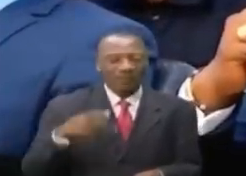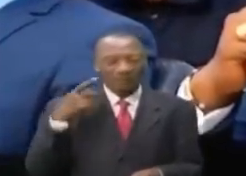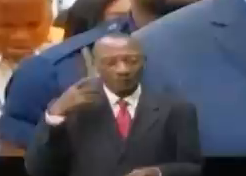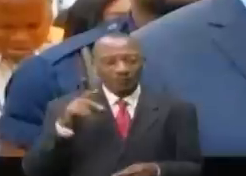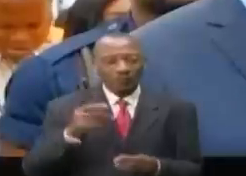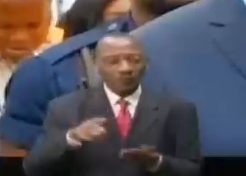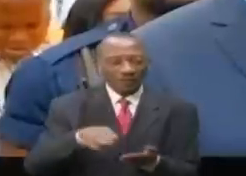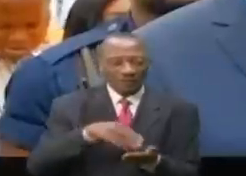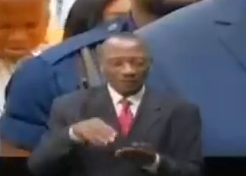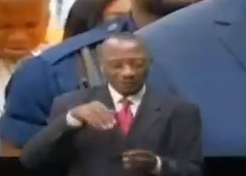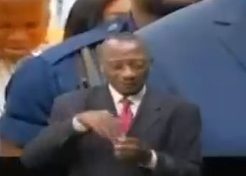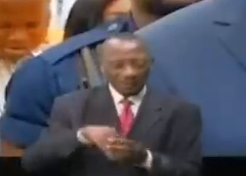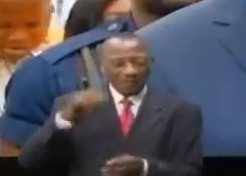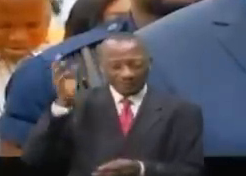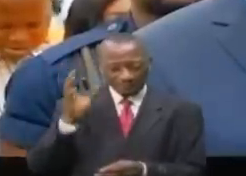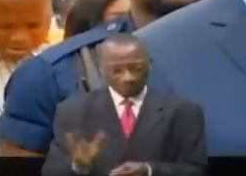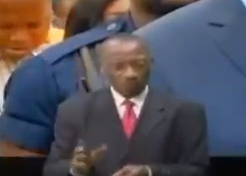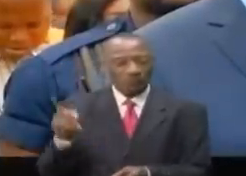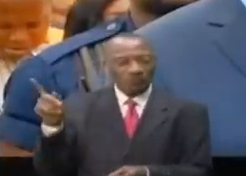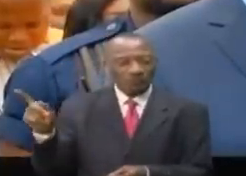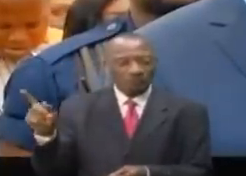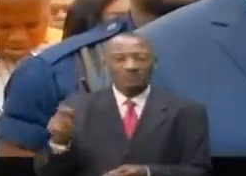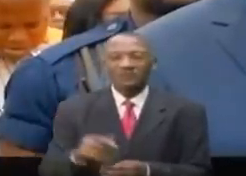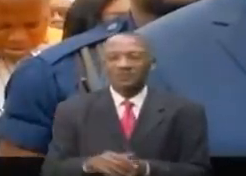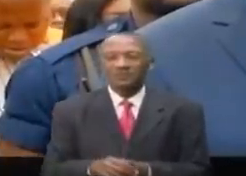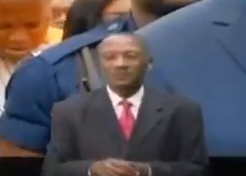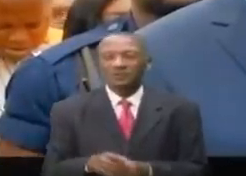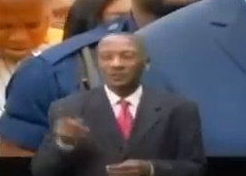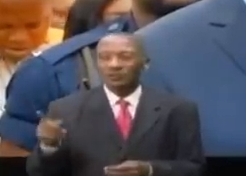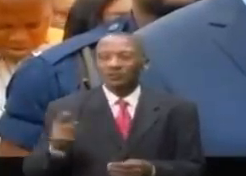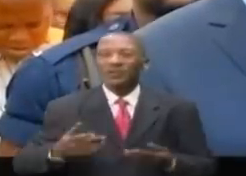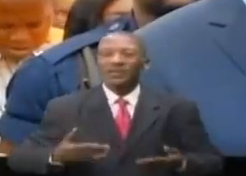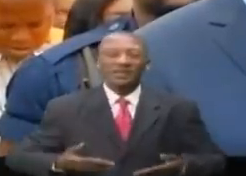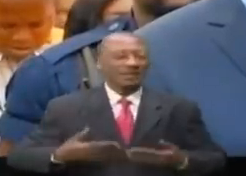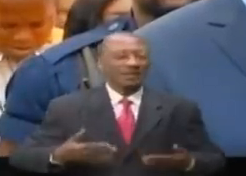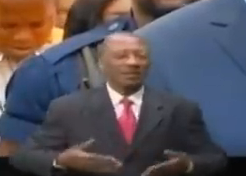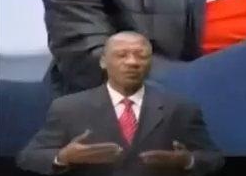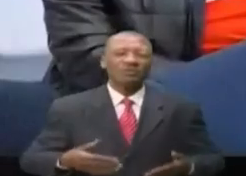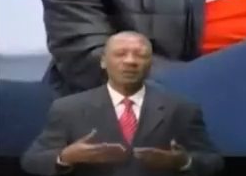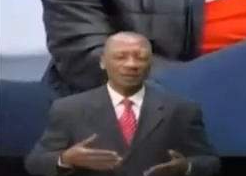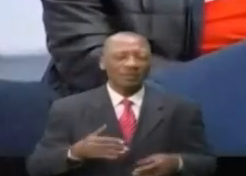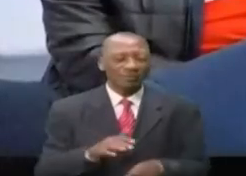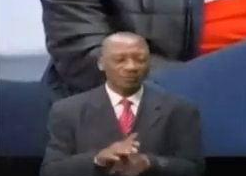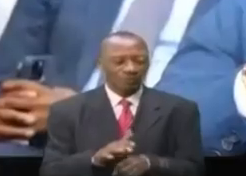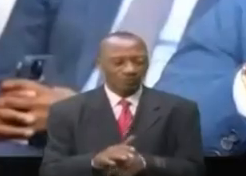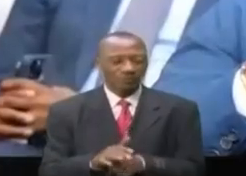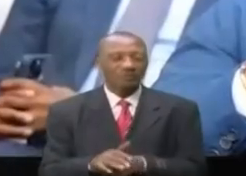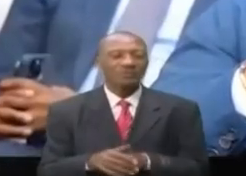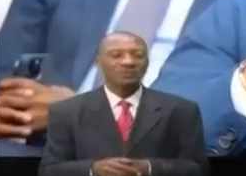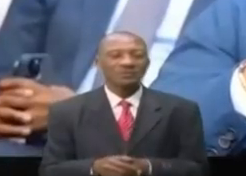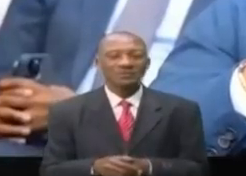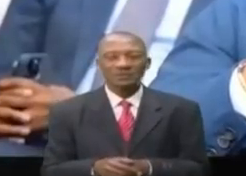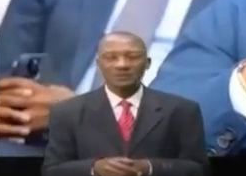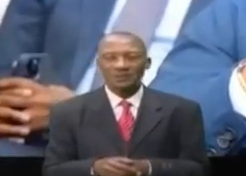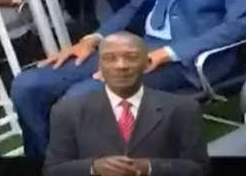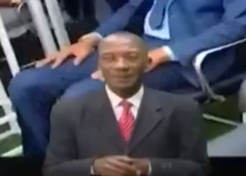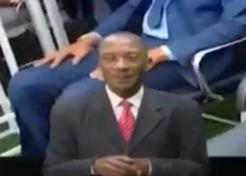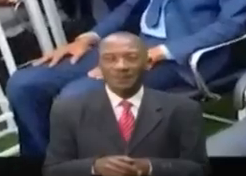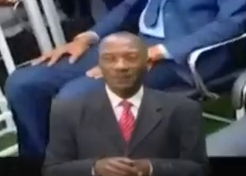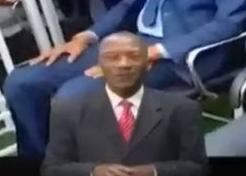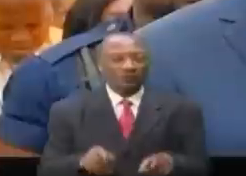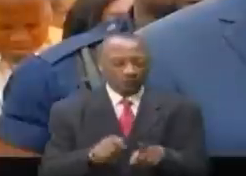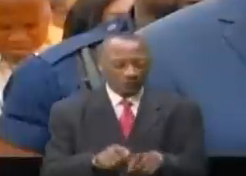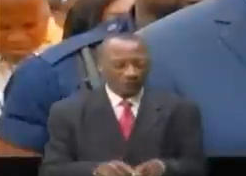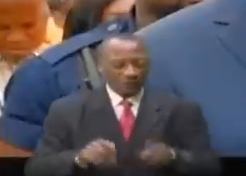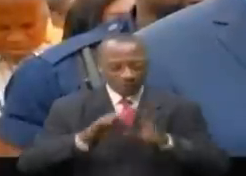central, Richard Mavoka, a salué cette acquisition, fruit de la bravoure du gouverneur et de la vision du chef